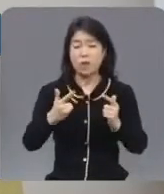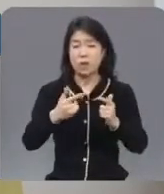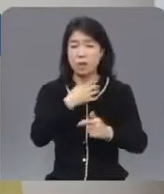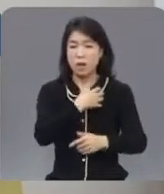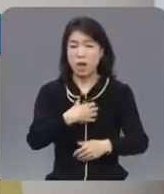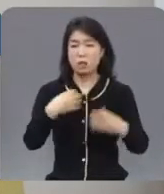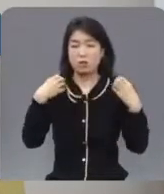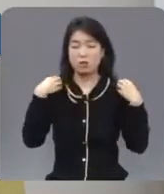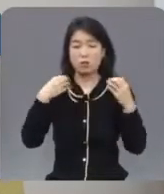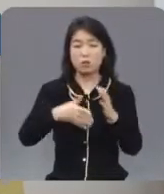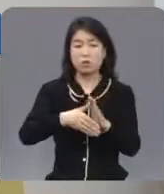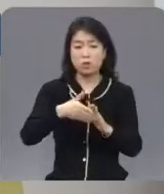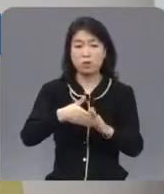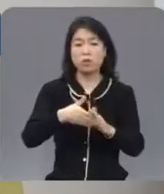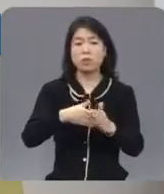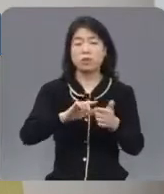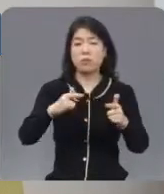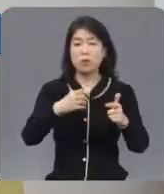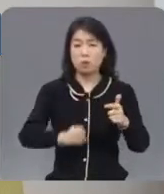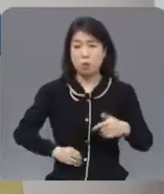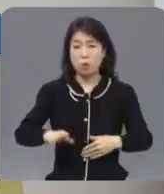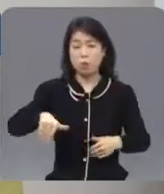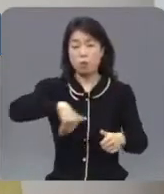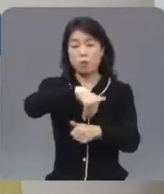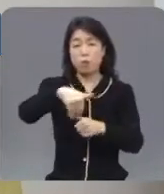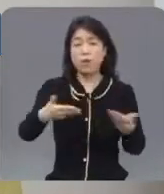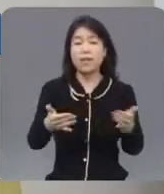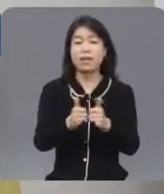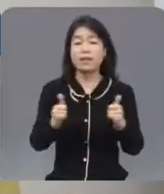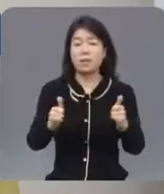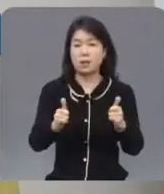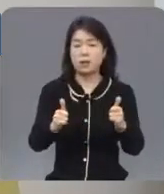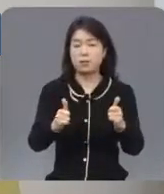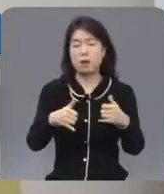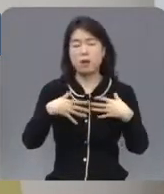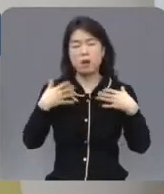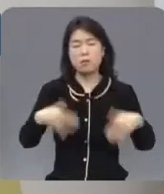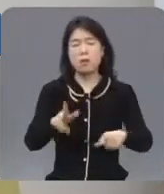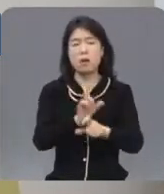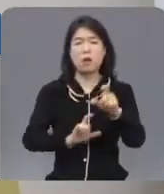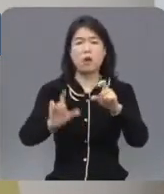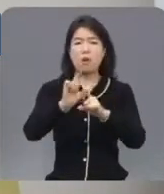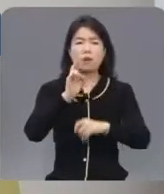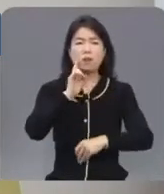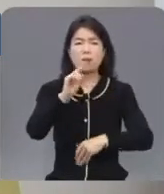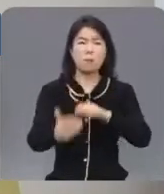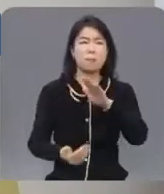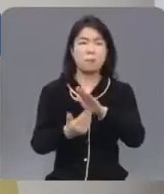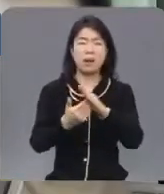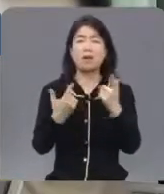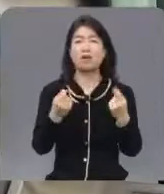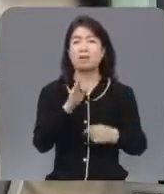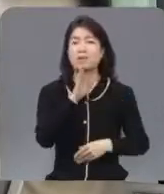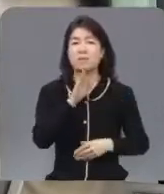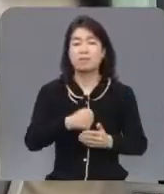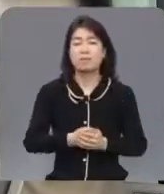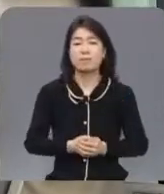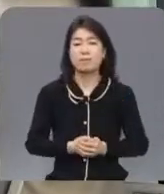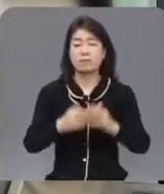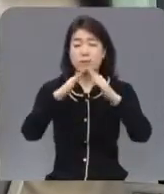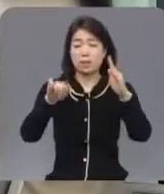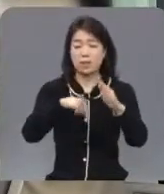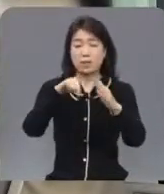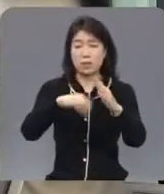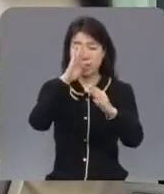9시 호건 쪼금 하셨는 인력이 필요 독어 크게 다른 것은 사실입니다 재택